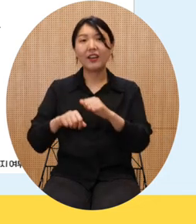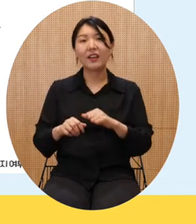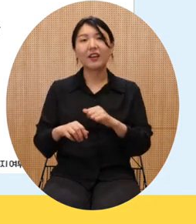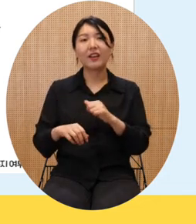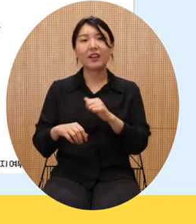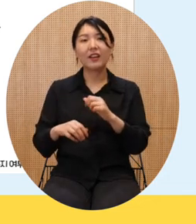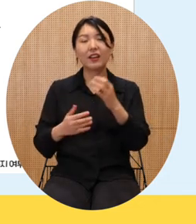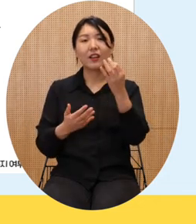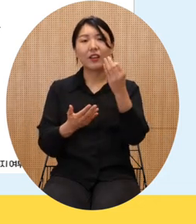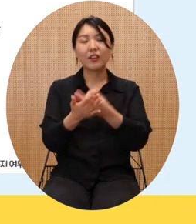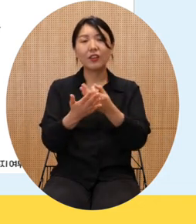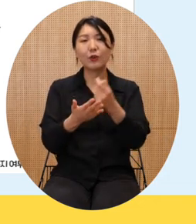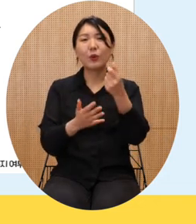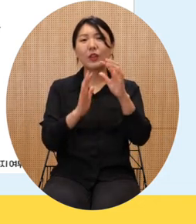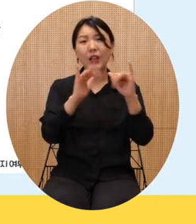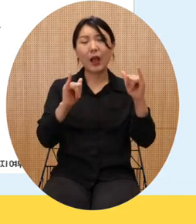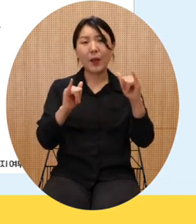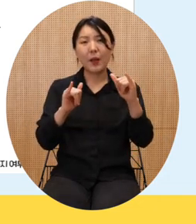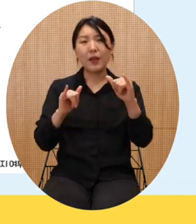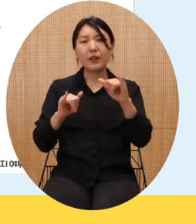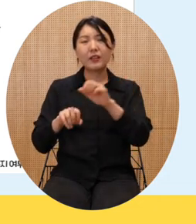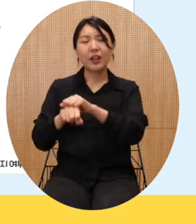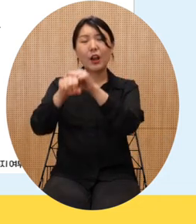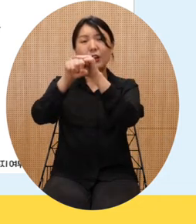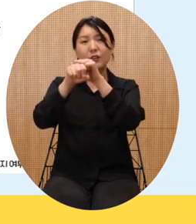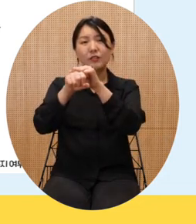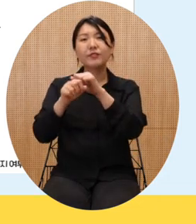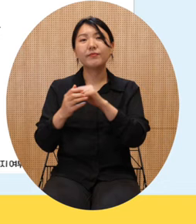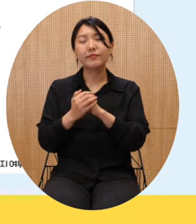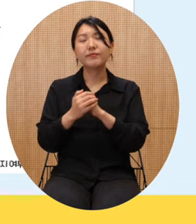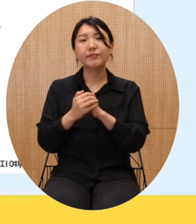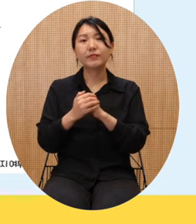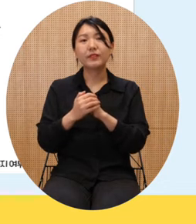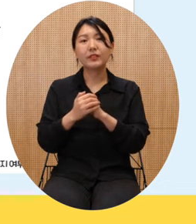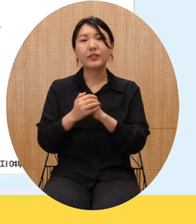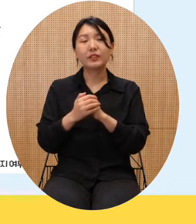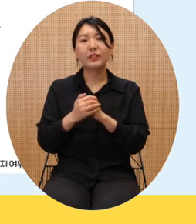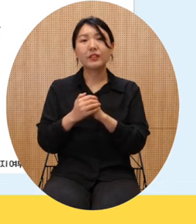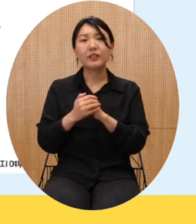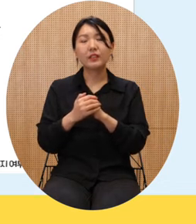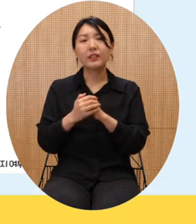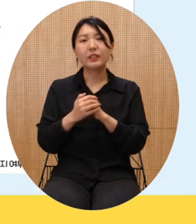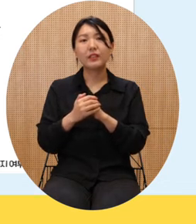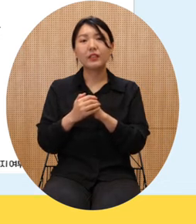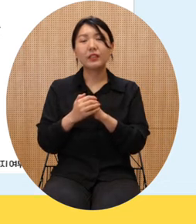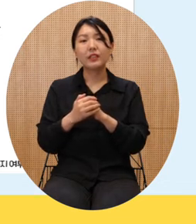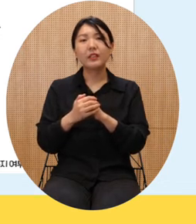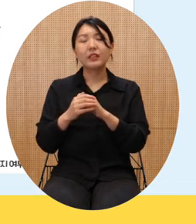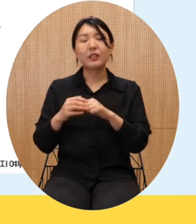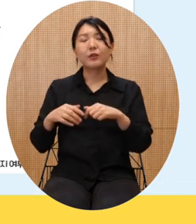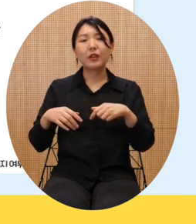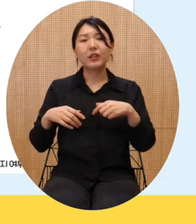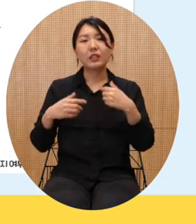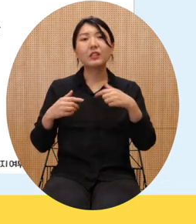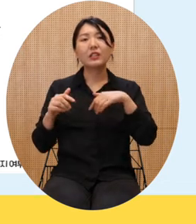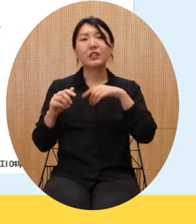이게 쌓이는 거잖아요. 저소득층에서 계속 발생되는 현상인데, 지금 당장 소득이 적은 것도